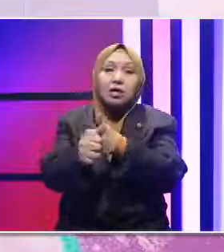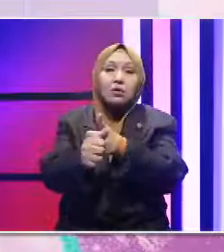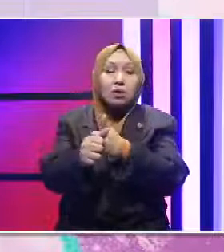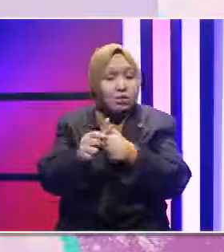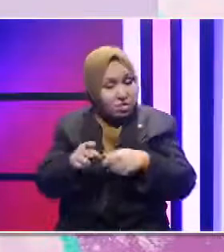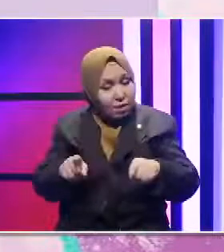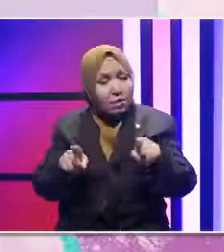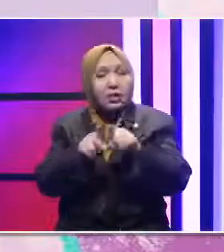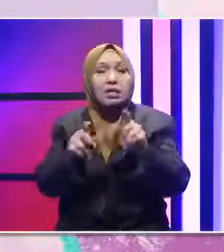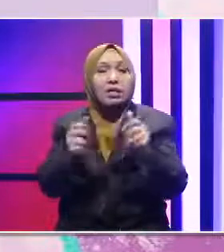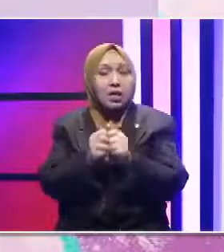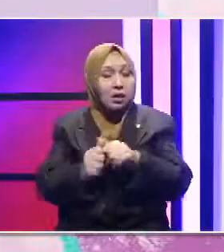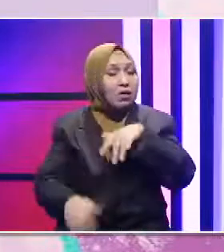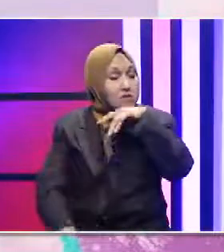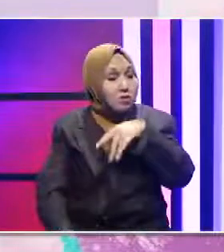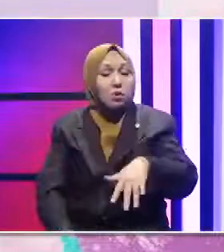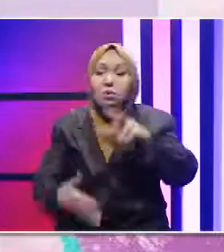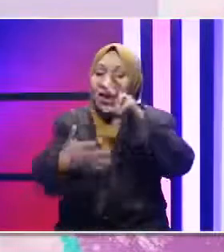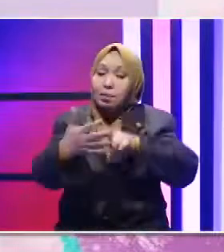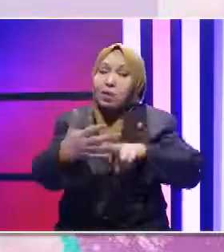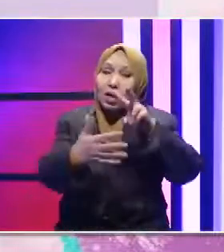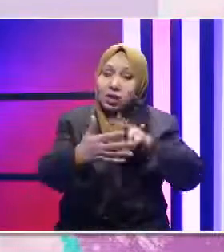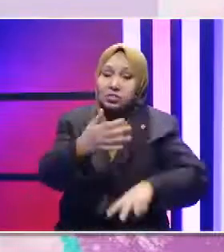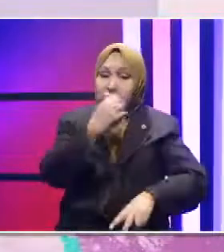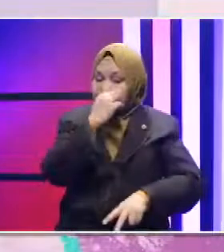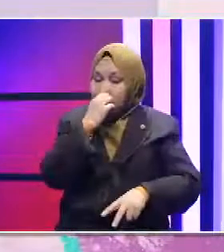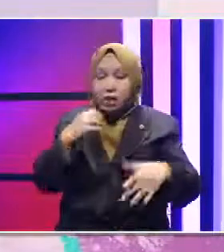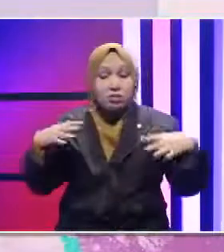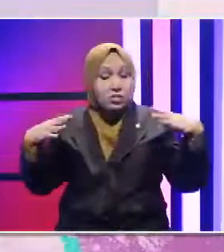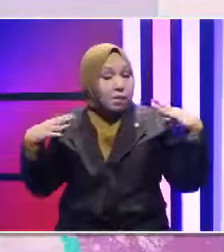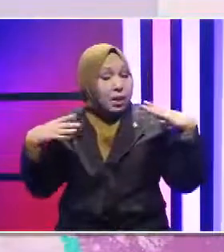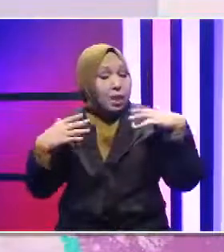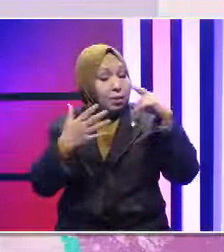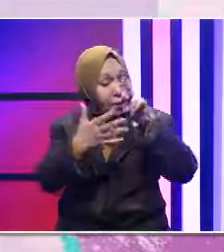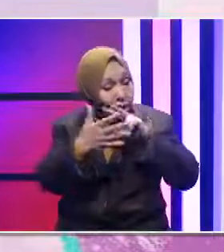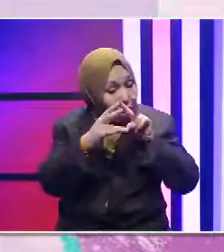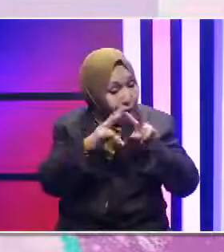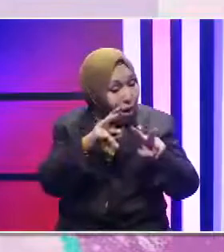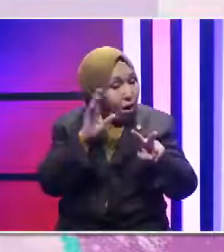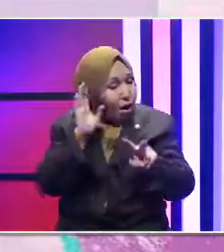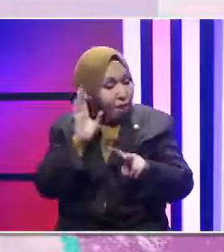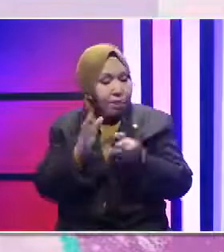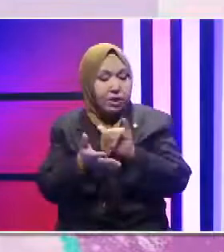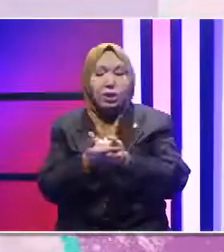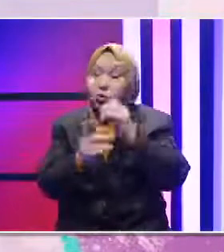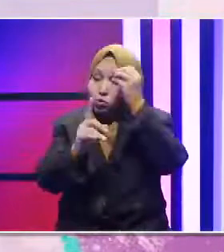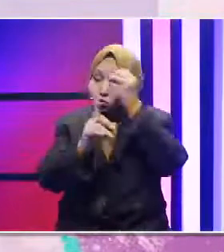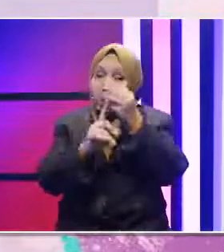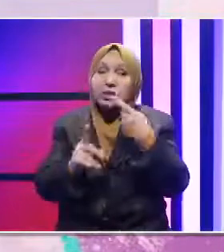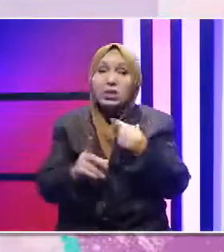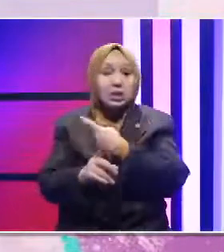dengan kemudian Rasulullah pula baca, kan? Sayyidina Jibril salam perhatikan pula. Subhanallah. Jadi itulah tujuan kita